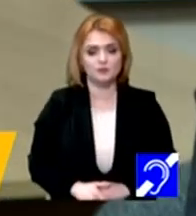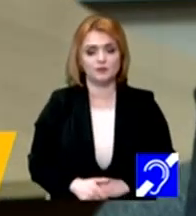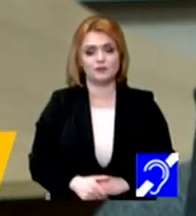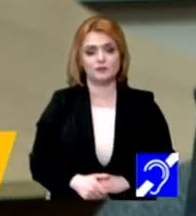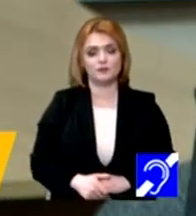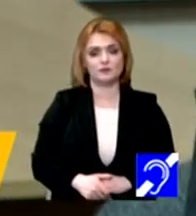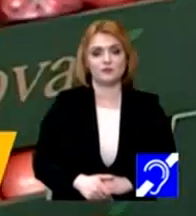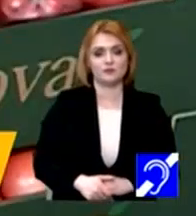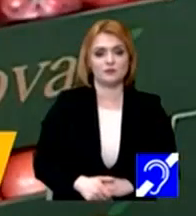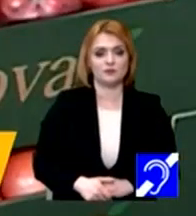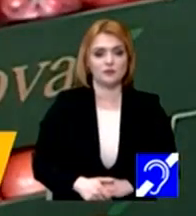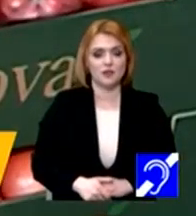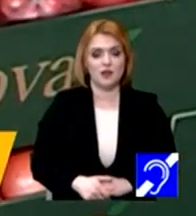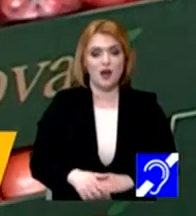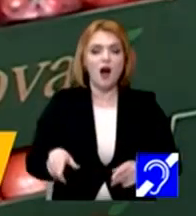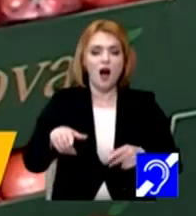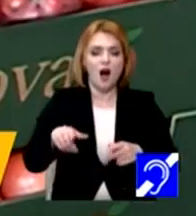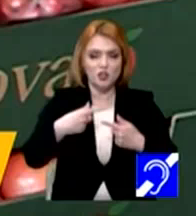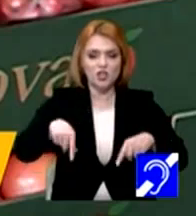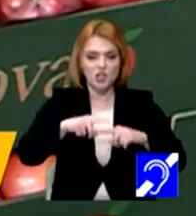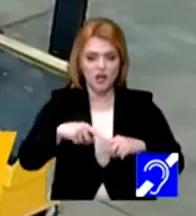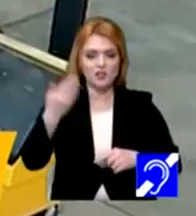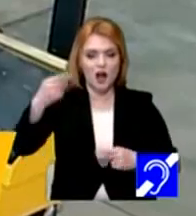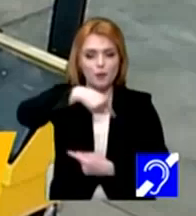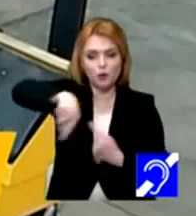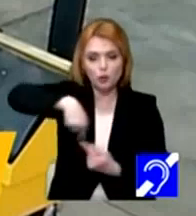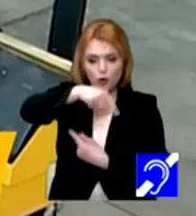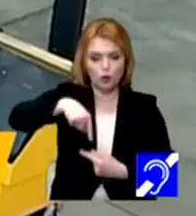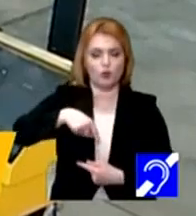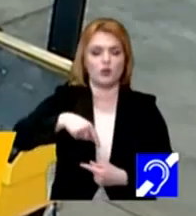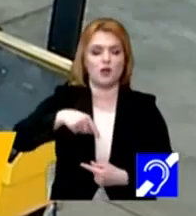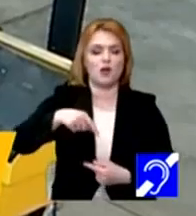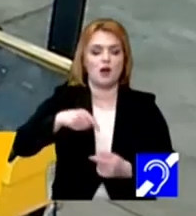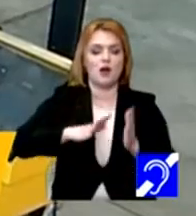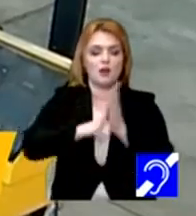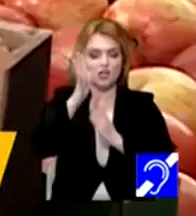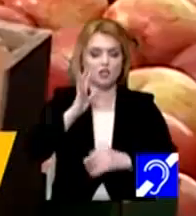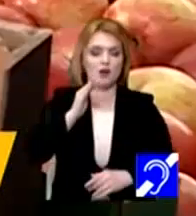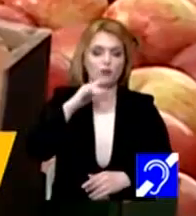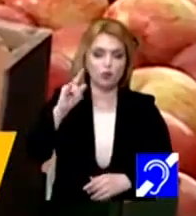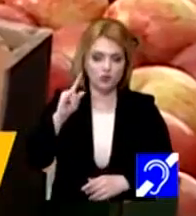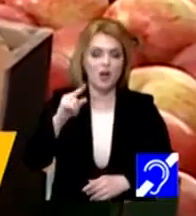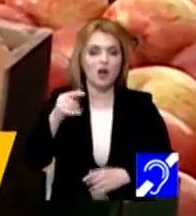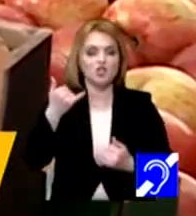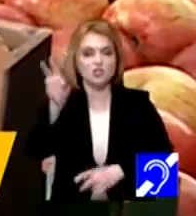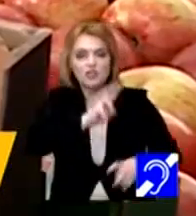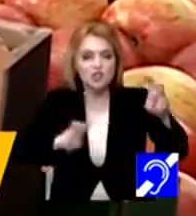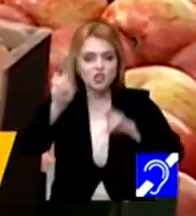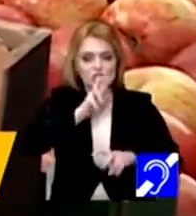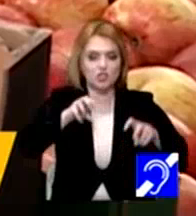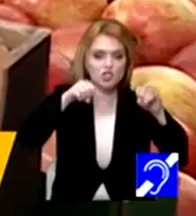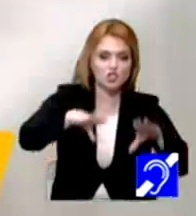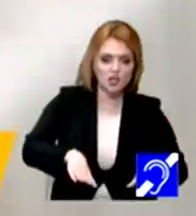Moldova, trece la România. Asociația producătorilor și exportatorilor de fructe Moldova Fruct caută soluții pentru a identifica